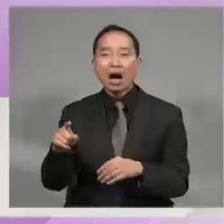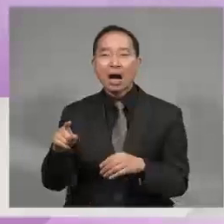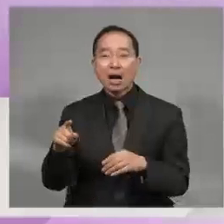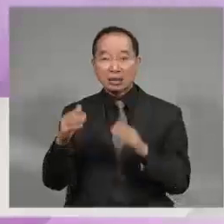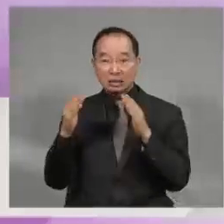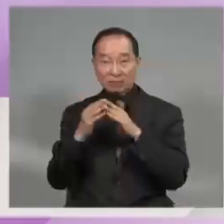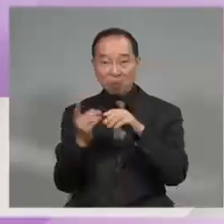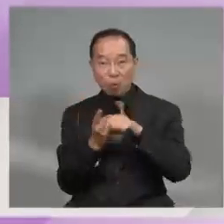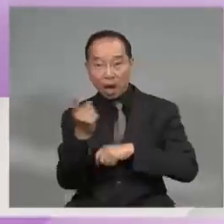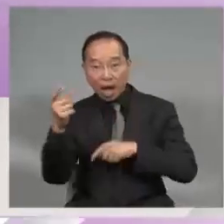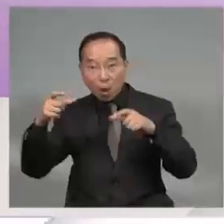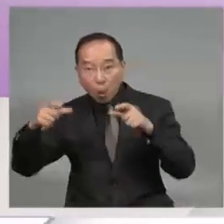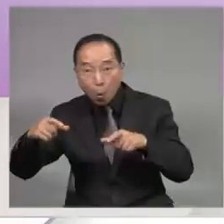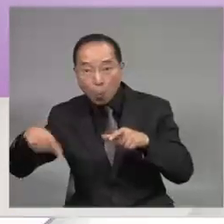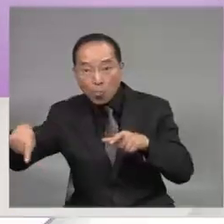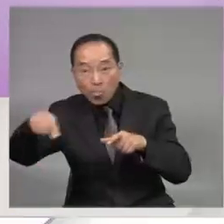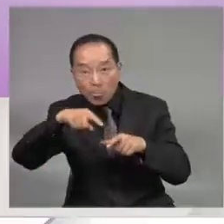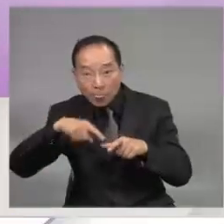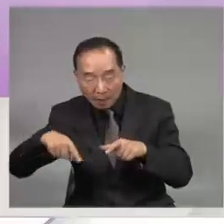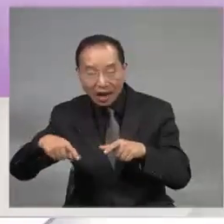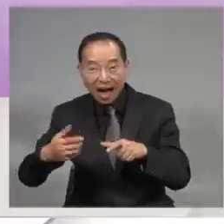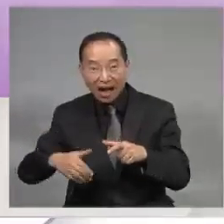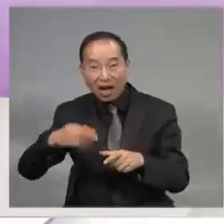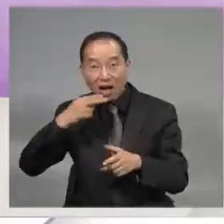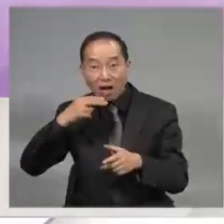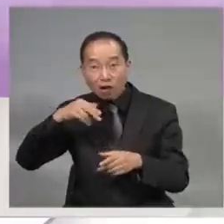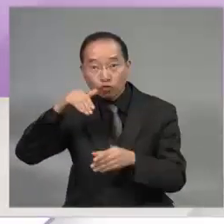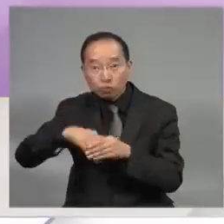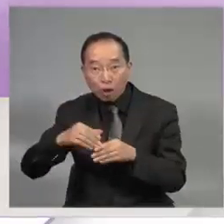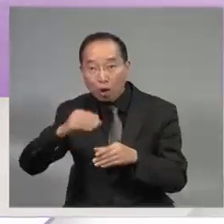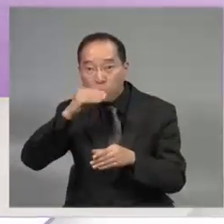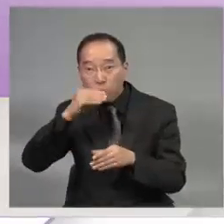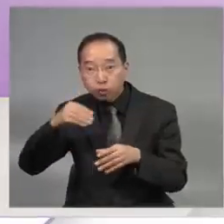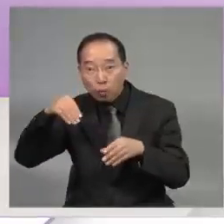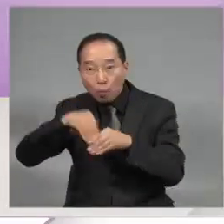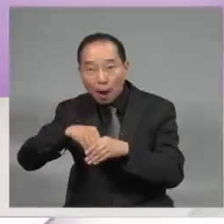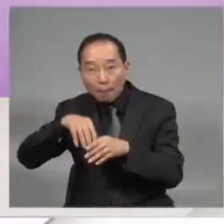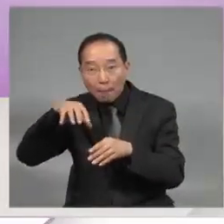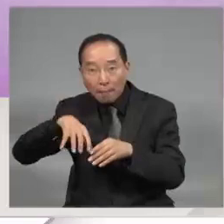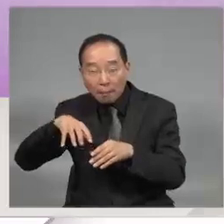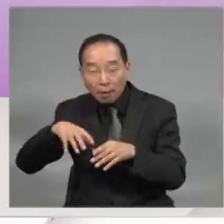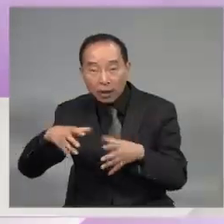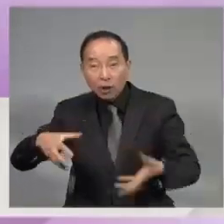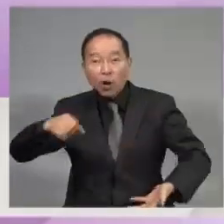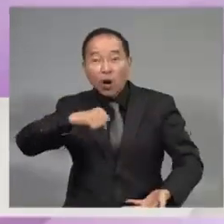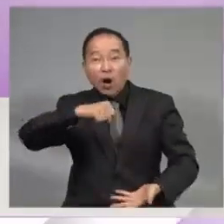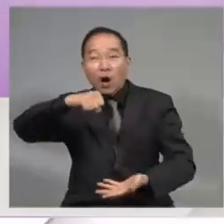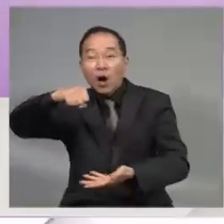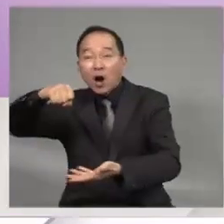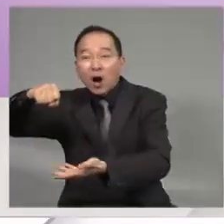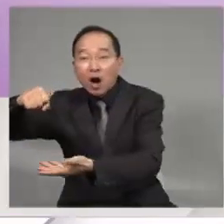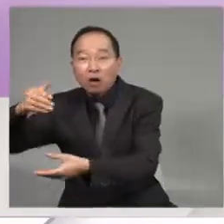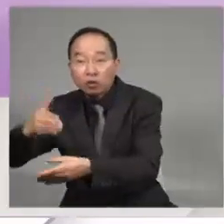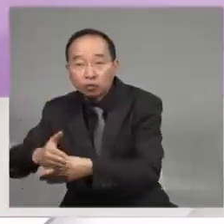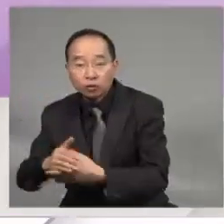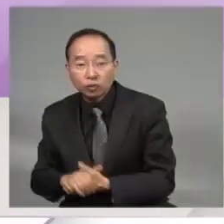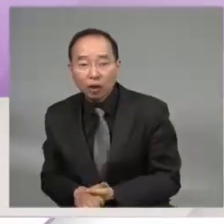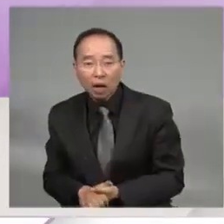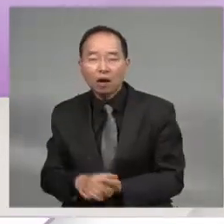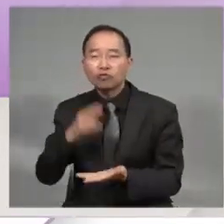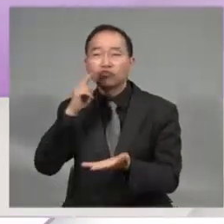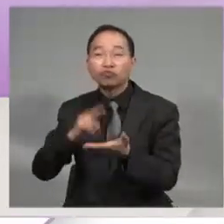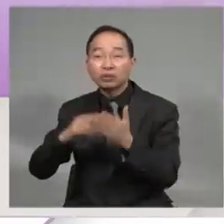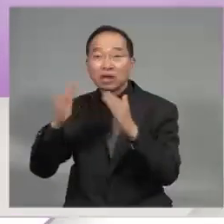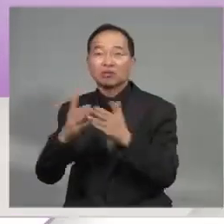안으로 이제 들어가네요. 그렇습니다. 예, 저기 이렇게. 해송용 예. 봉투 운반 상자를 들고 가고 계신데요. 네. 저기 가면 이제 우체국